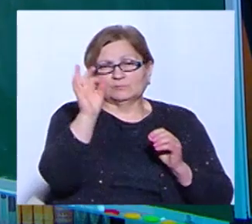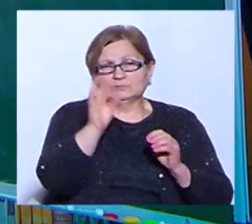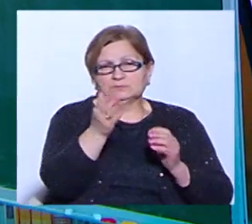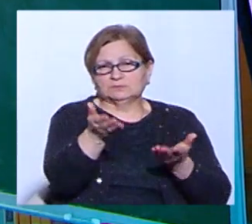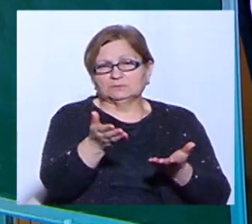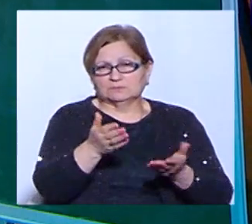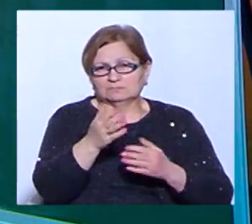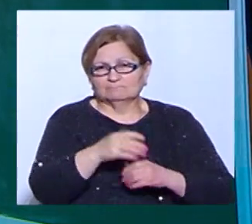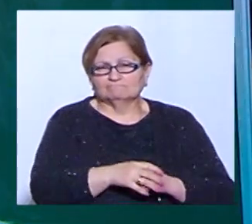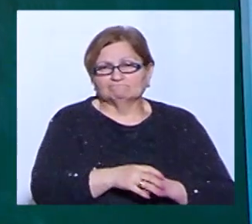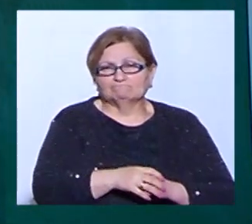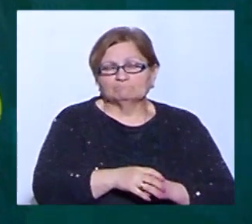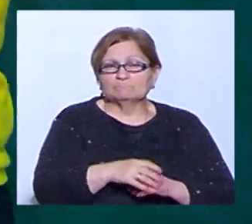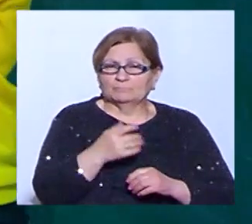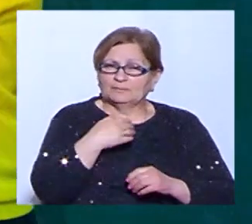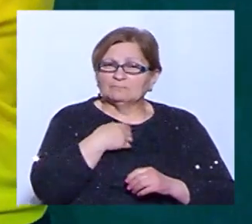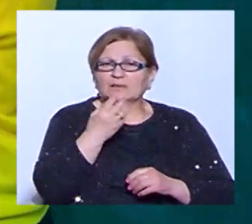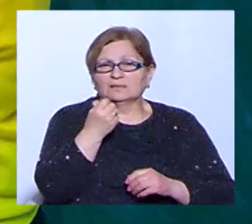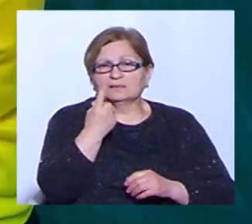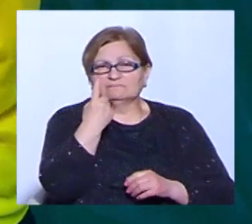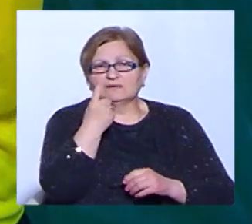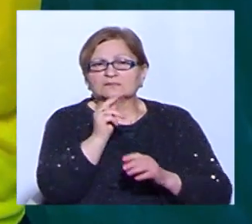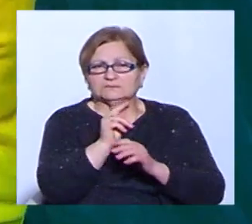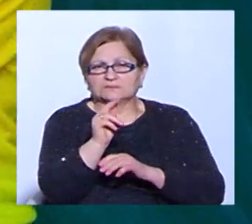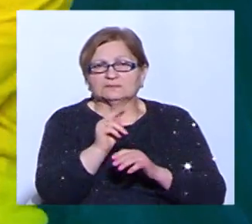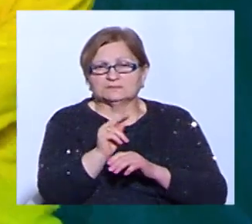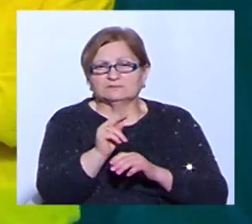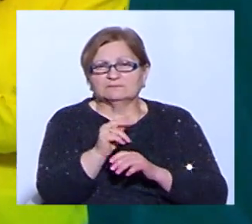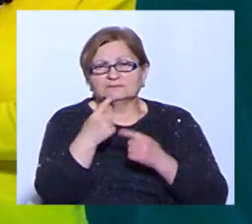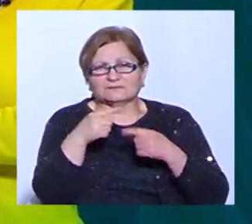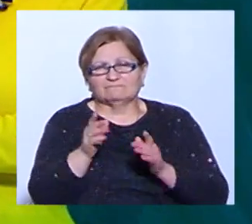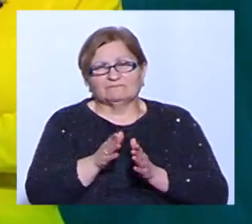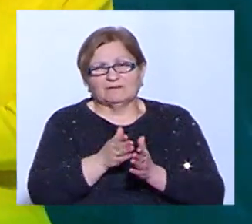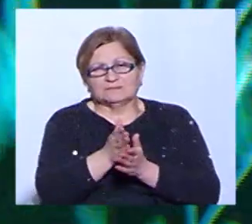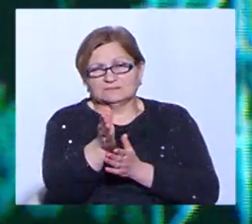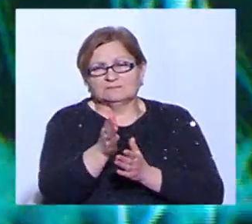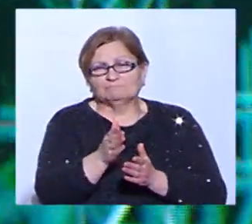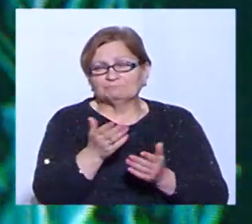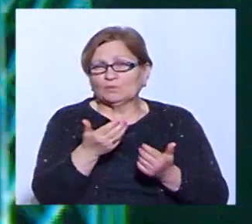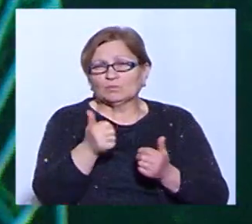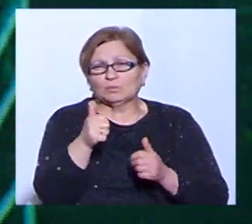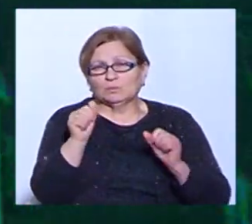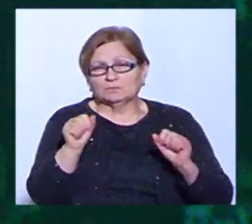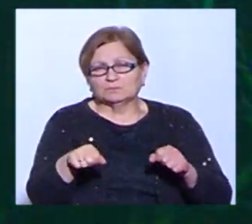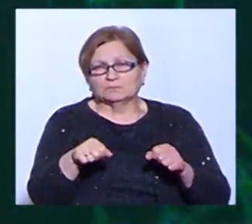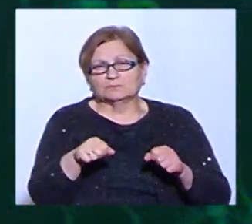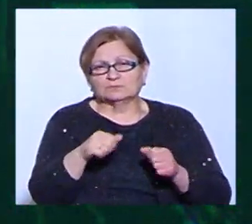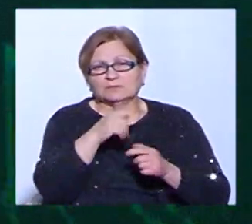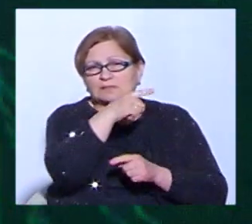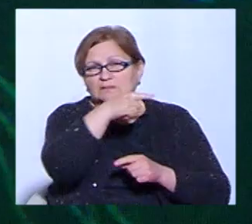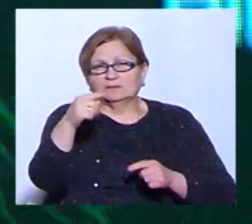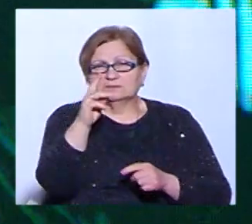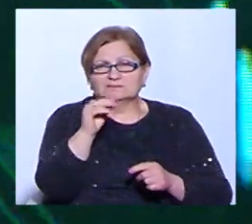15%. მოდით ახლა მე კიდევ ერთ გზას გახსენებთ, აქ იმიტომ გავაკეთე მეორე ჯოხიც, როგორ შეგვიძლია წილადი